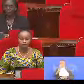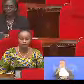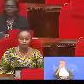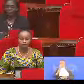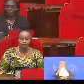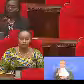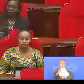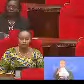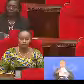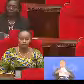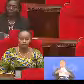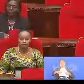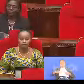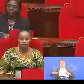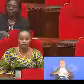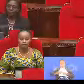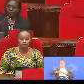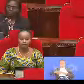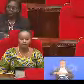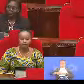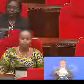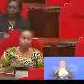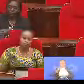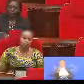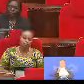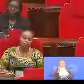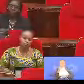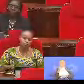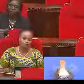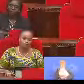wajikra majani Ya tumbak sasa